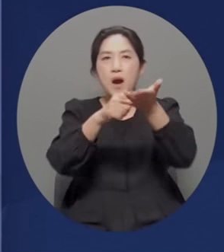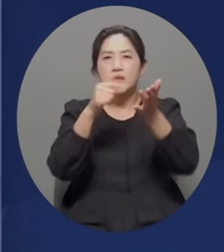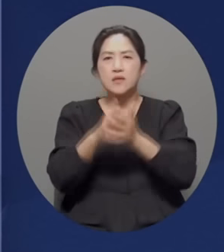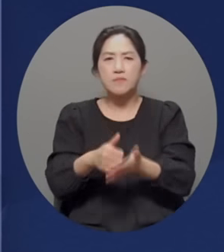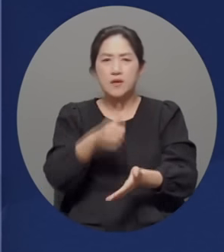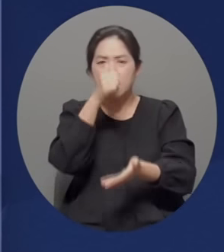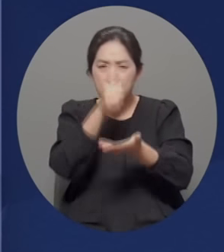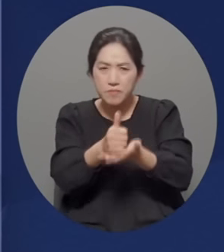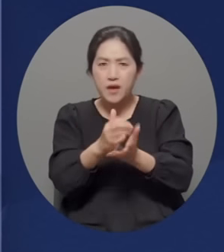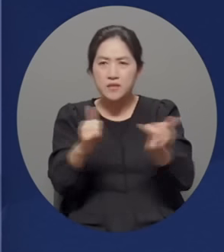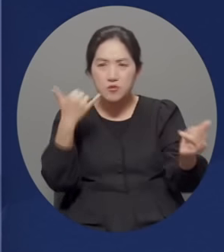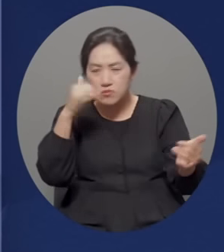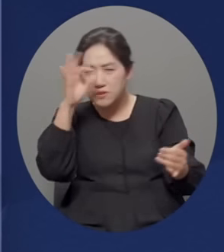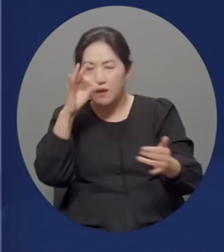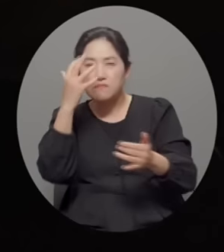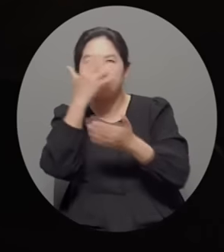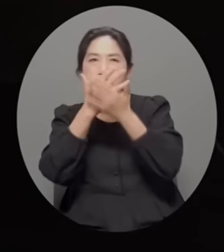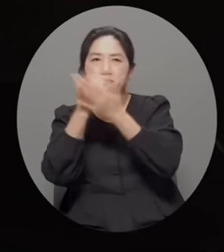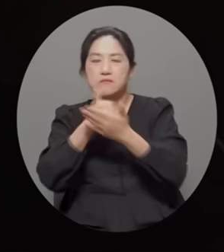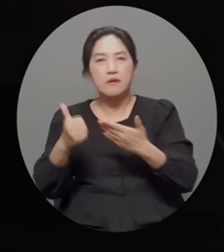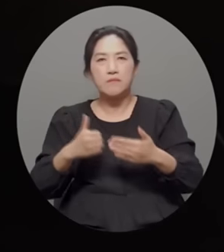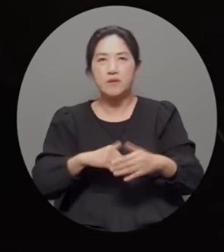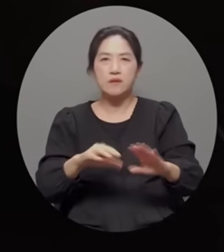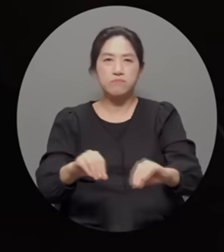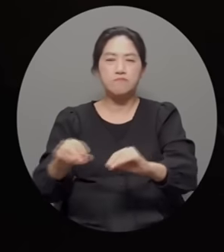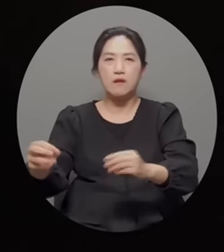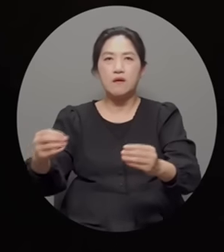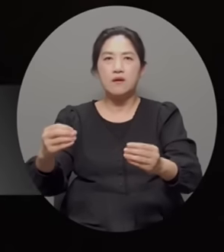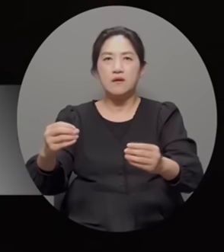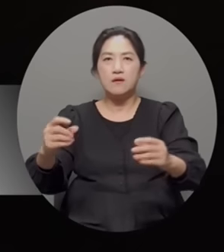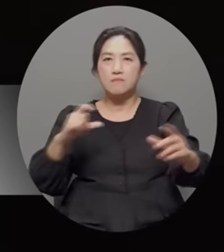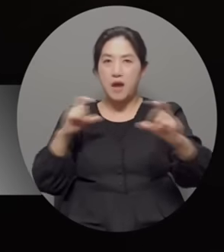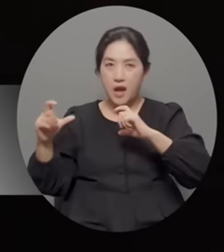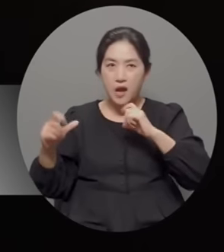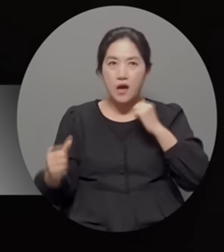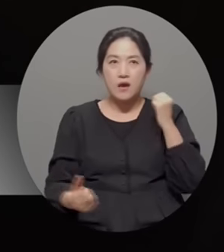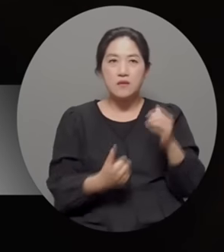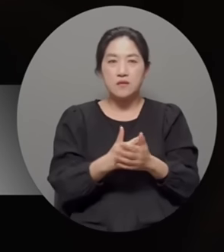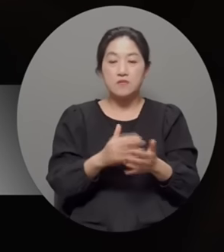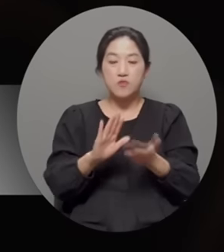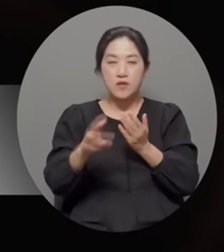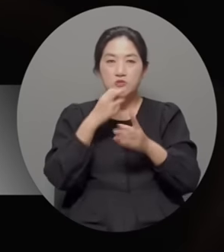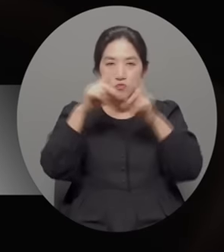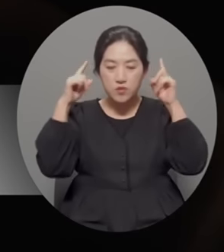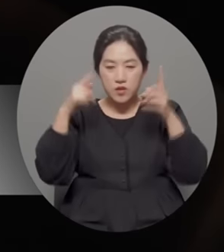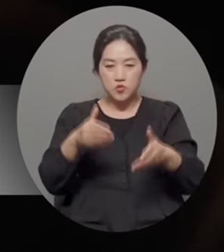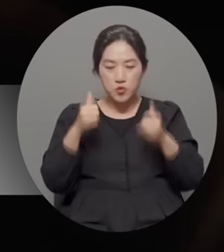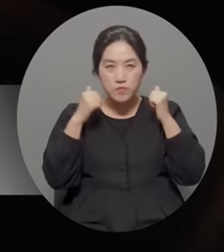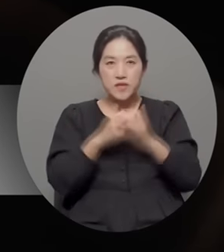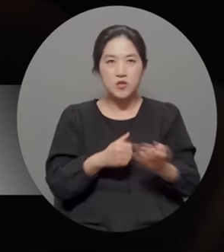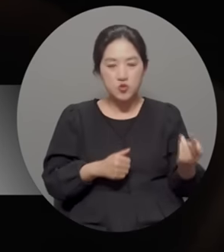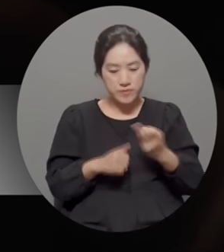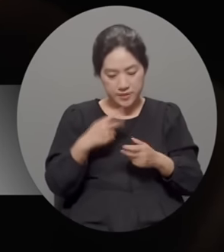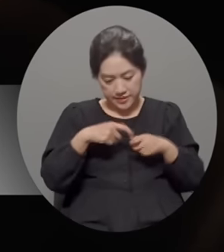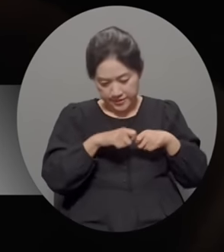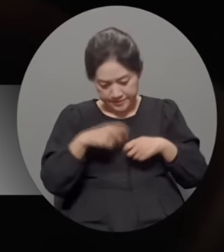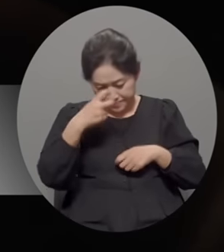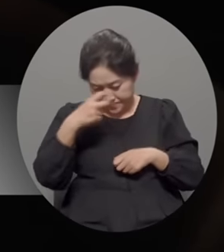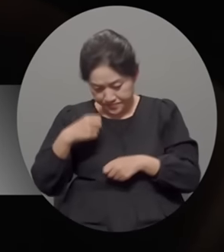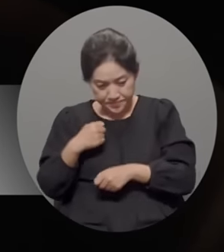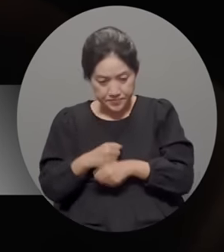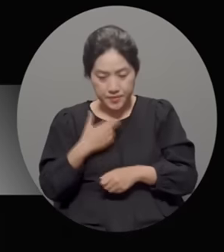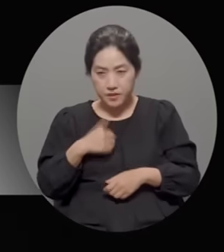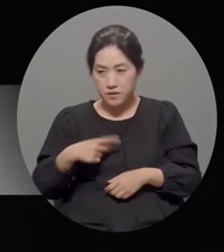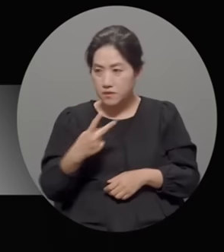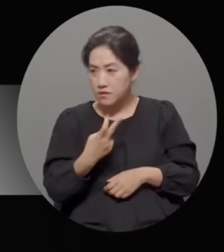이유로 수사는 중단됐습니다. 이후 서울대 졸업생 12명은 자체 조사를 거쳐 자신들 모두와